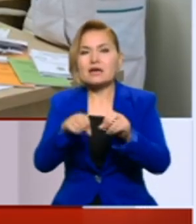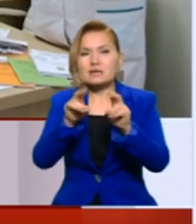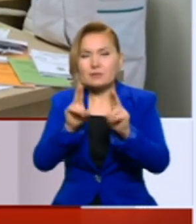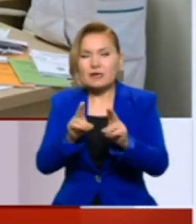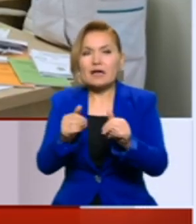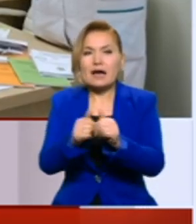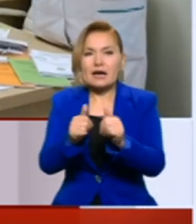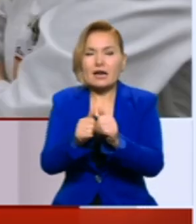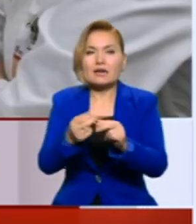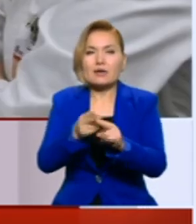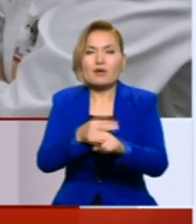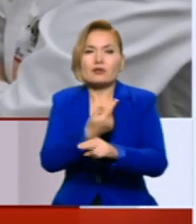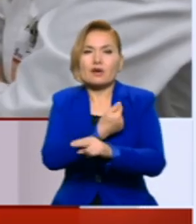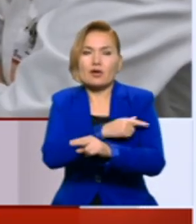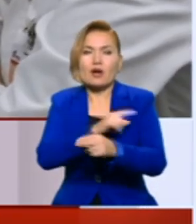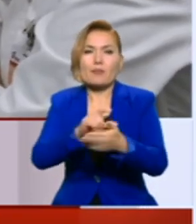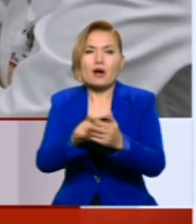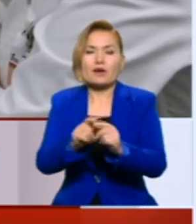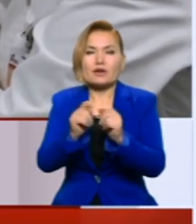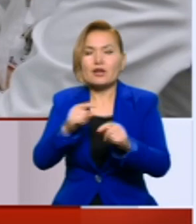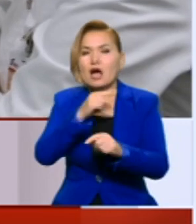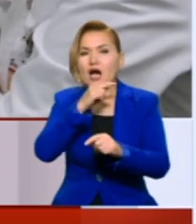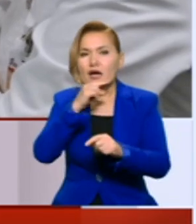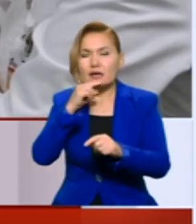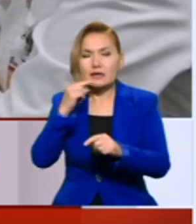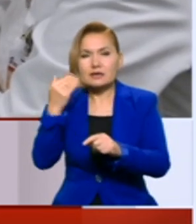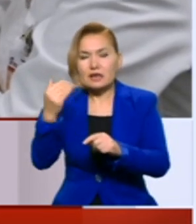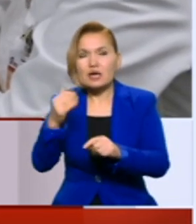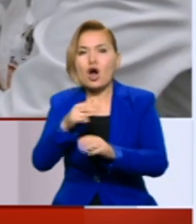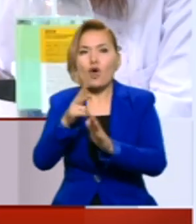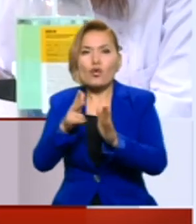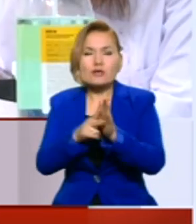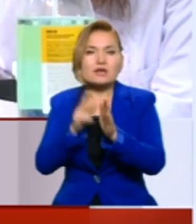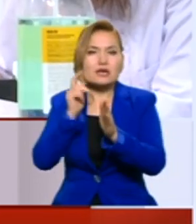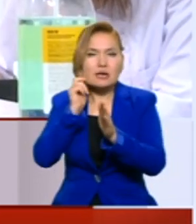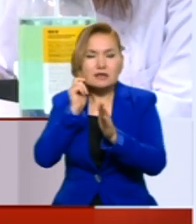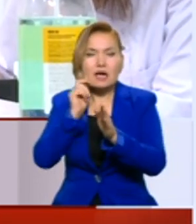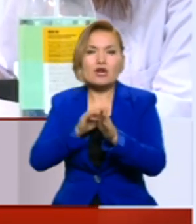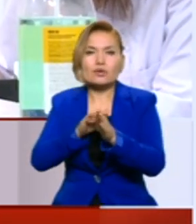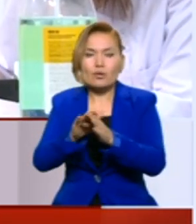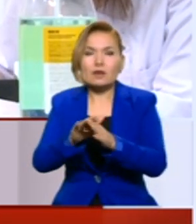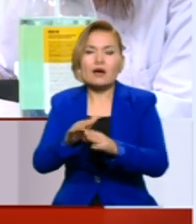вакцинациялау орталықтары ашылды. Онда Ресейдің 18 жасқа толған кез келген азаматы келіп,